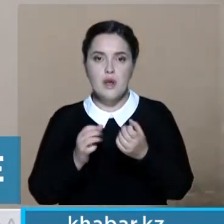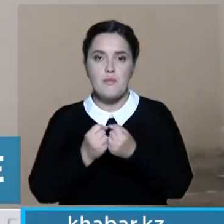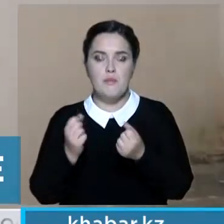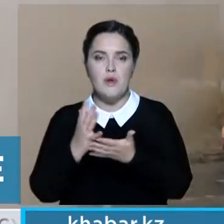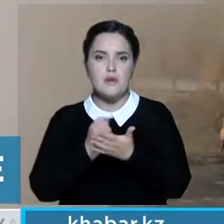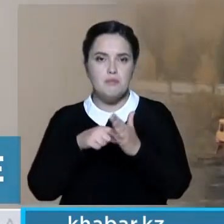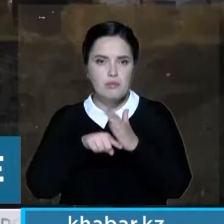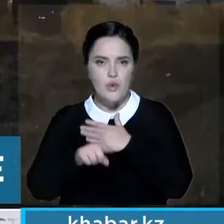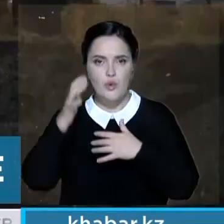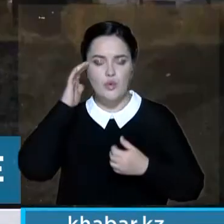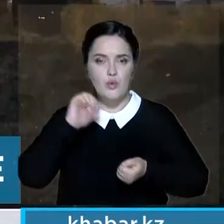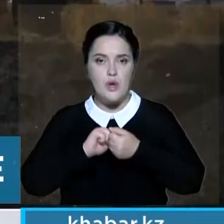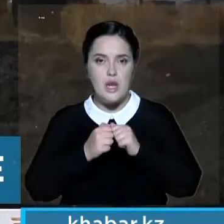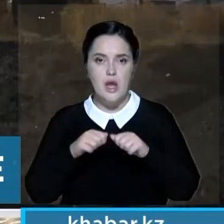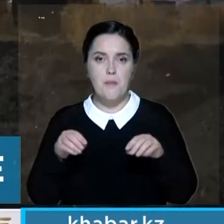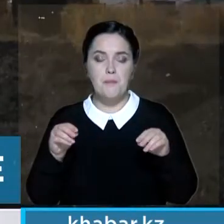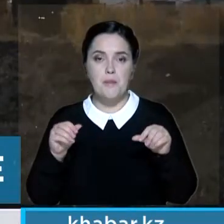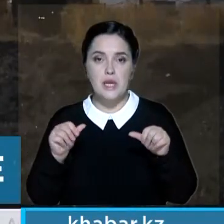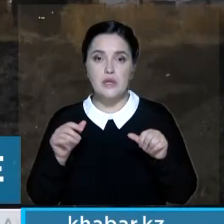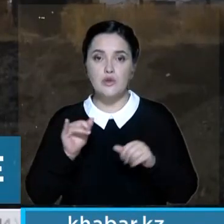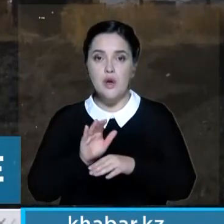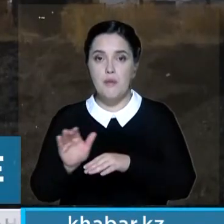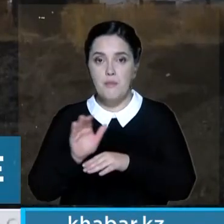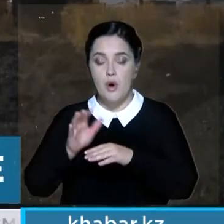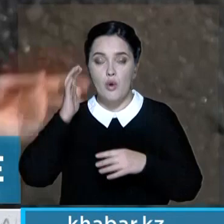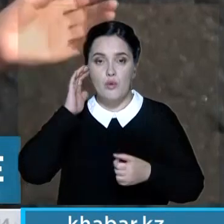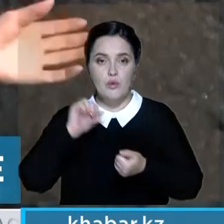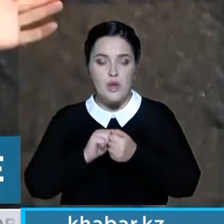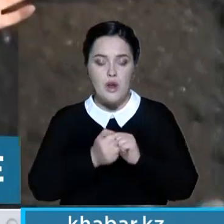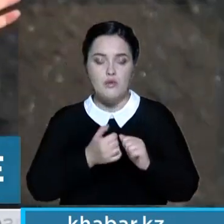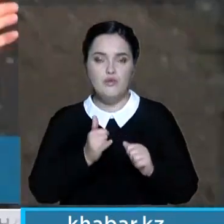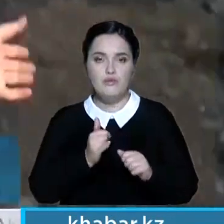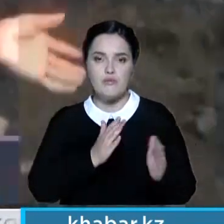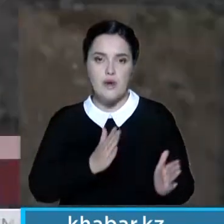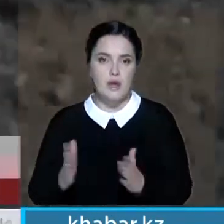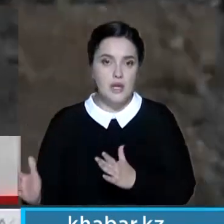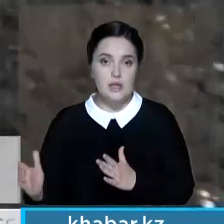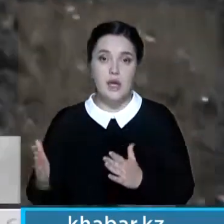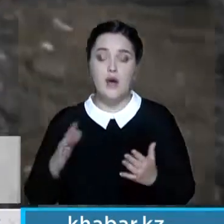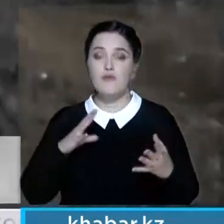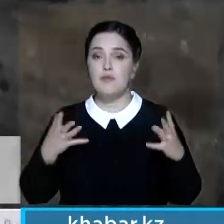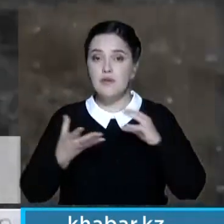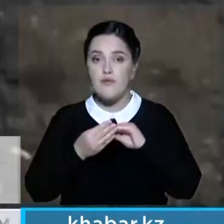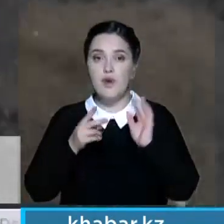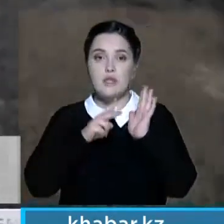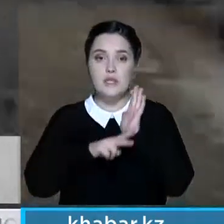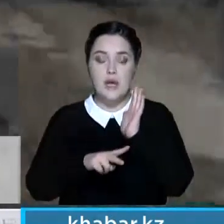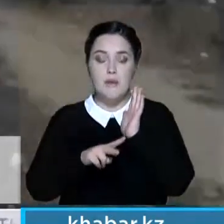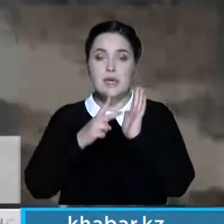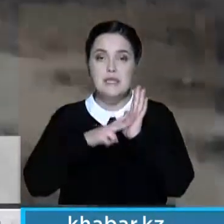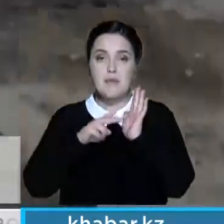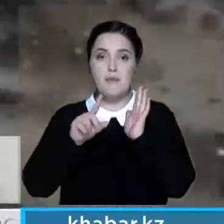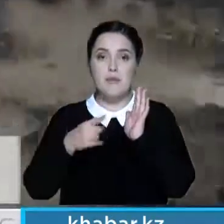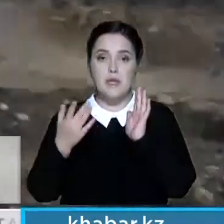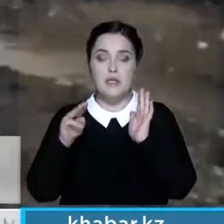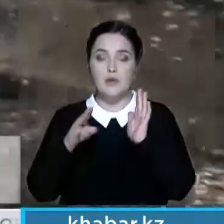накопившейся угольной пыли. К слову, налажены и поставки самого топлива. Сейчас запас угля на станции всего 7 500 тонн. Этого хватит